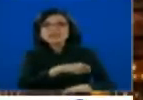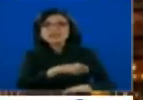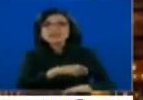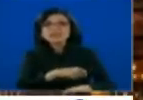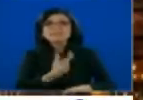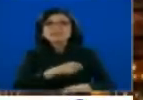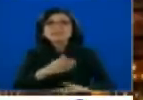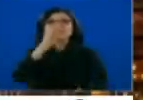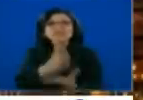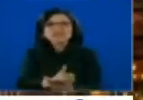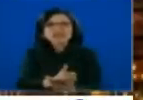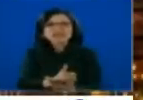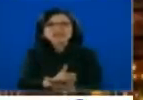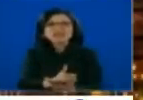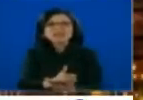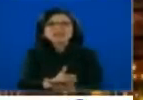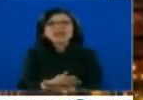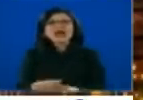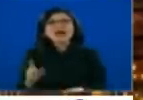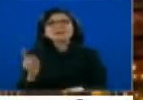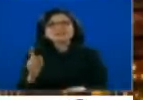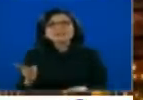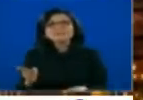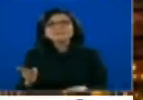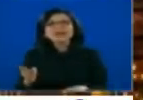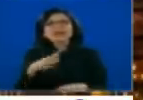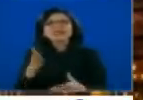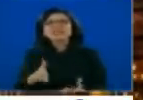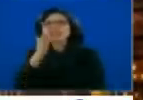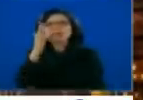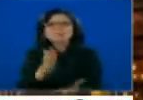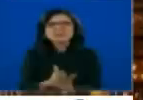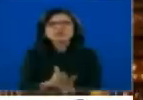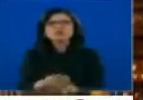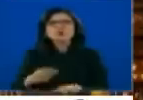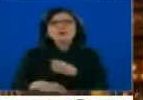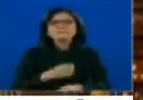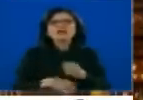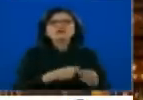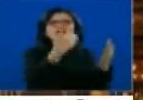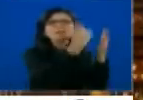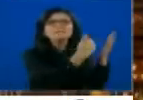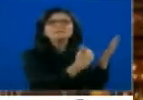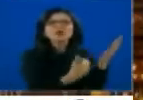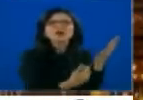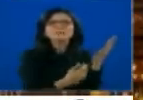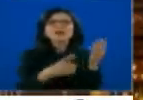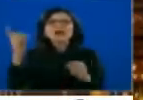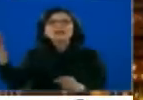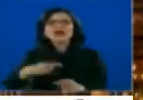diberhentikan karena tidak cepat untuk mengeksekusi program yang sudah digariskan oleh